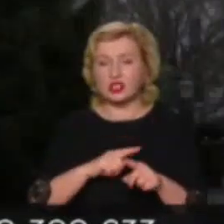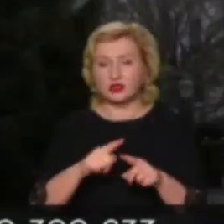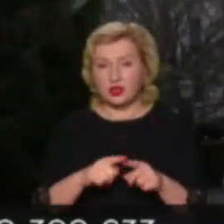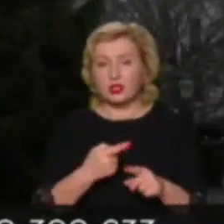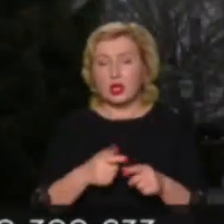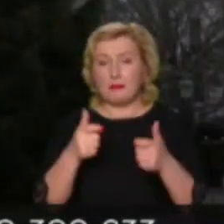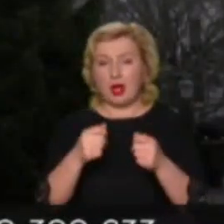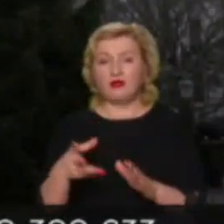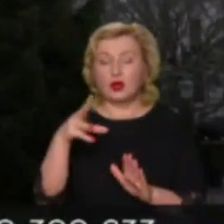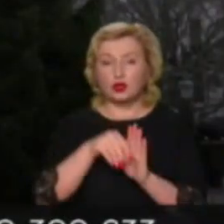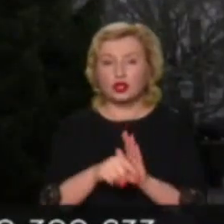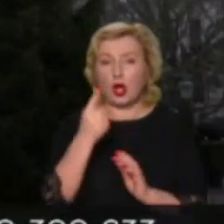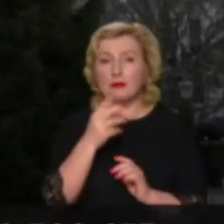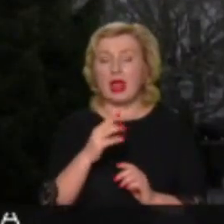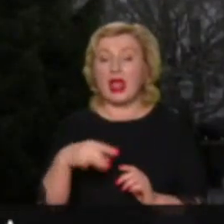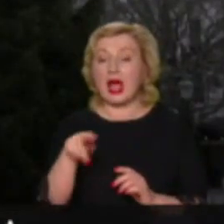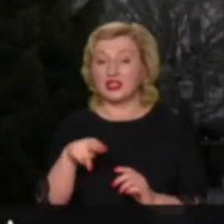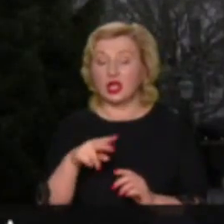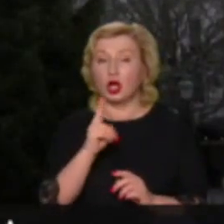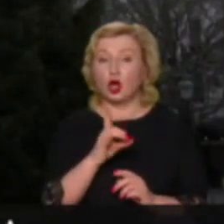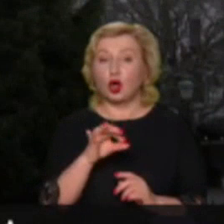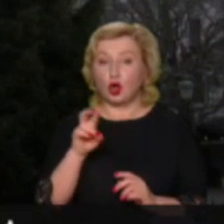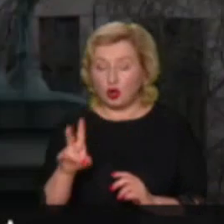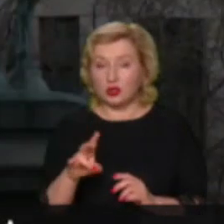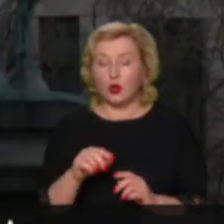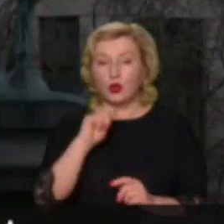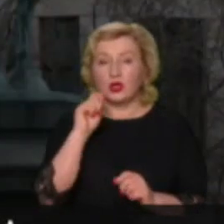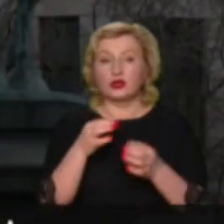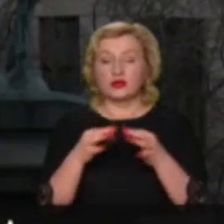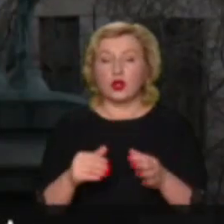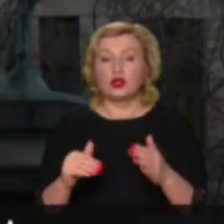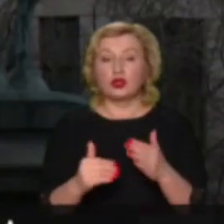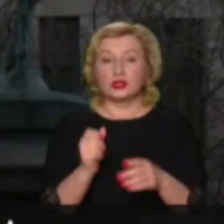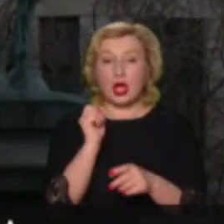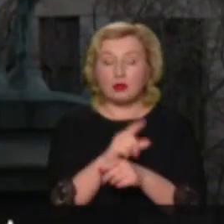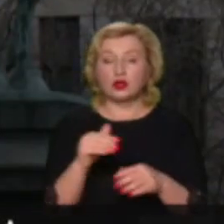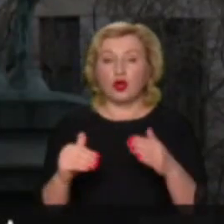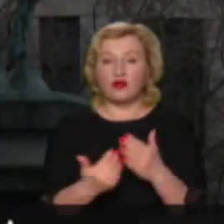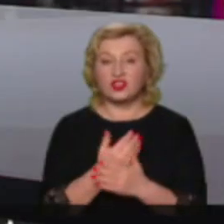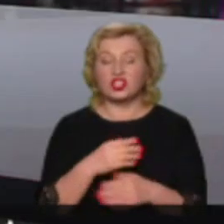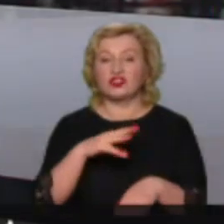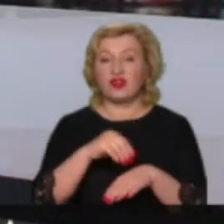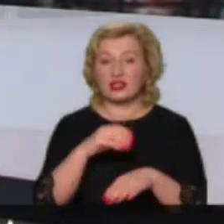само включає і 1 мільярд крон, який дозволить Україні замовити нові шведські бойові машини. Тобто,